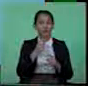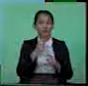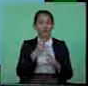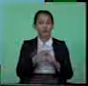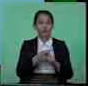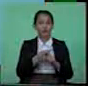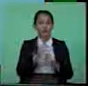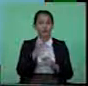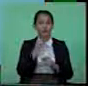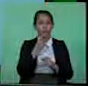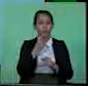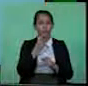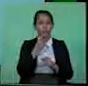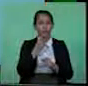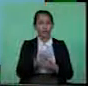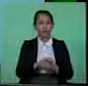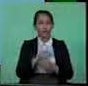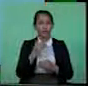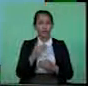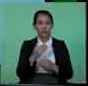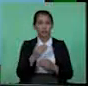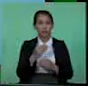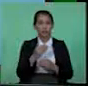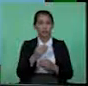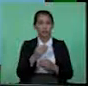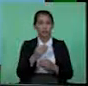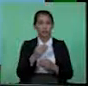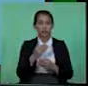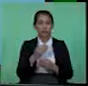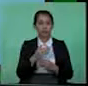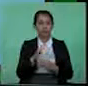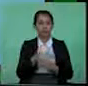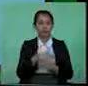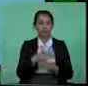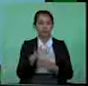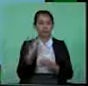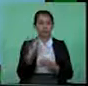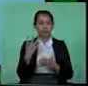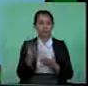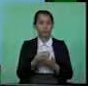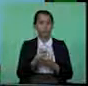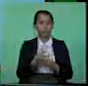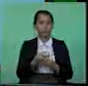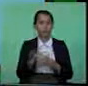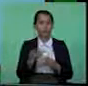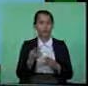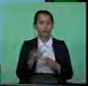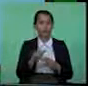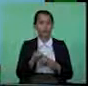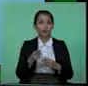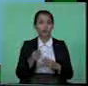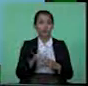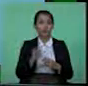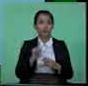tenglamamiz murakkab tenglama. Demak, biz bo'luvchini topishimiz kerak. Buning uchun esa biz